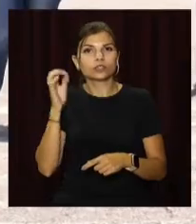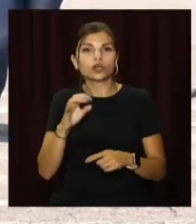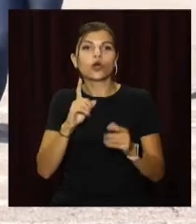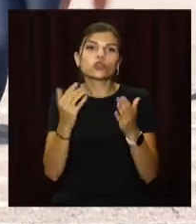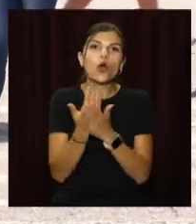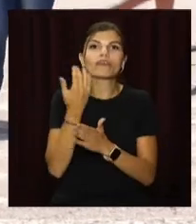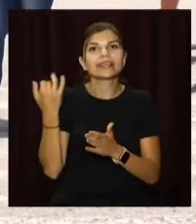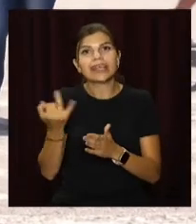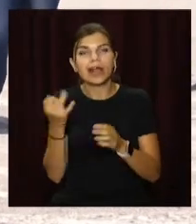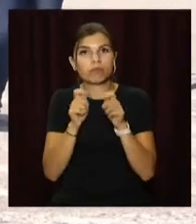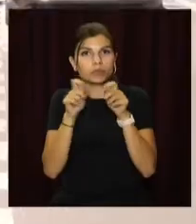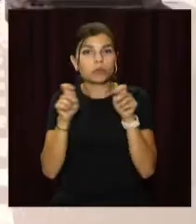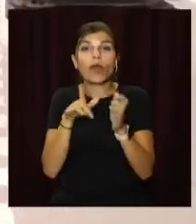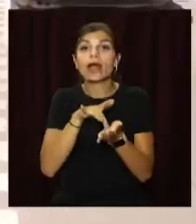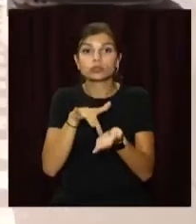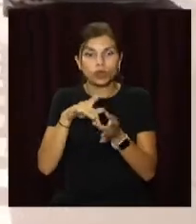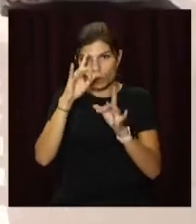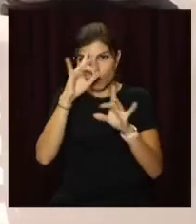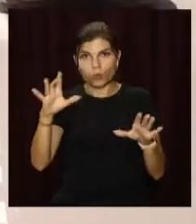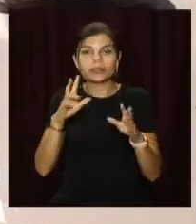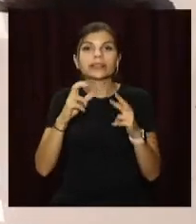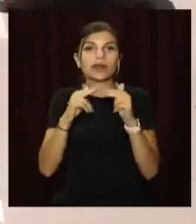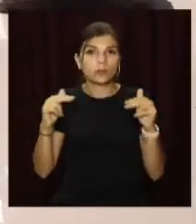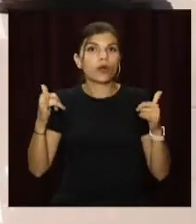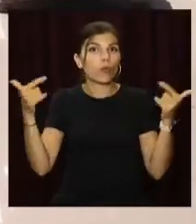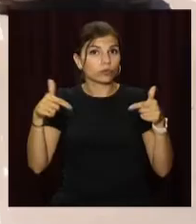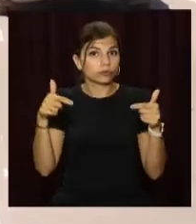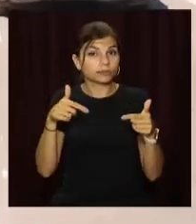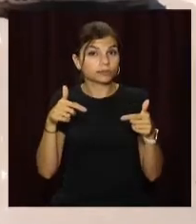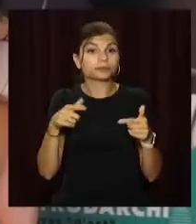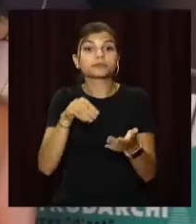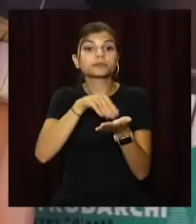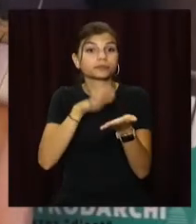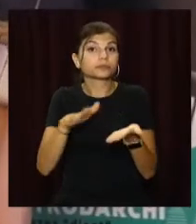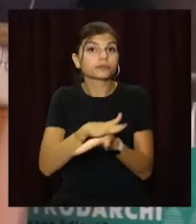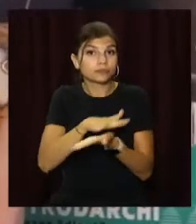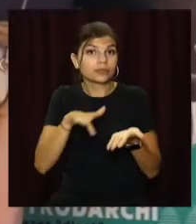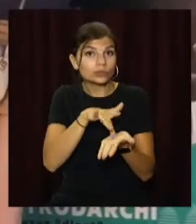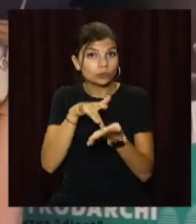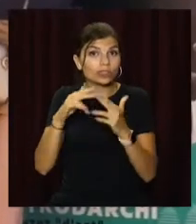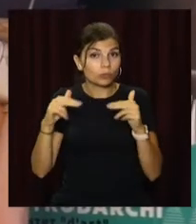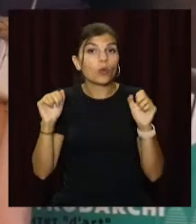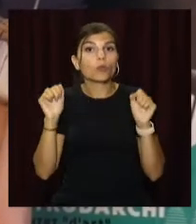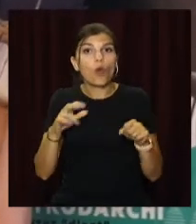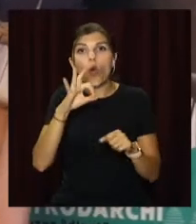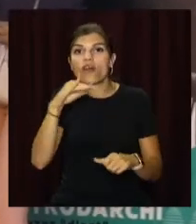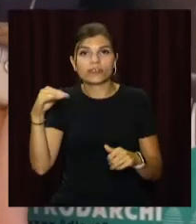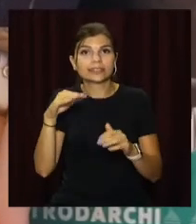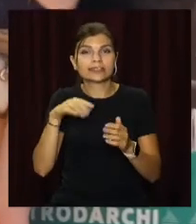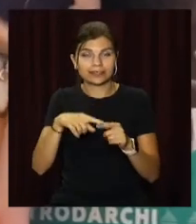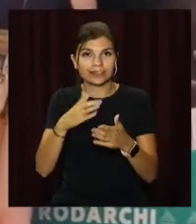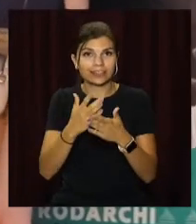відкривають нові цікавинки, бо такі екскурсії популярні серед дніпрян та гостей. Записатися на безкоштовні екскурсії Дніпро можна на офіційній